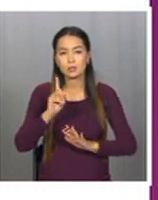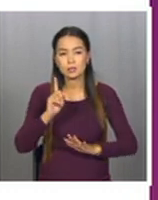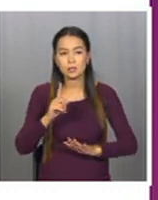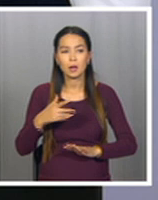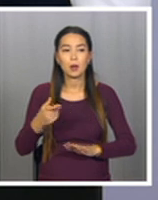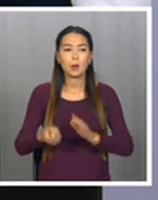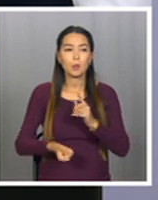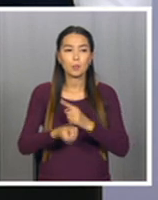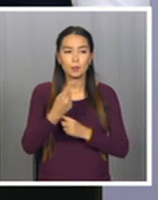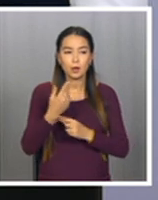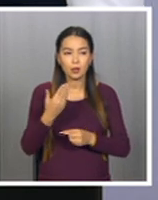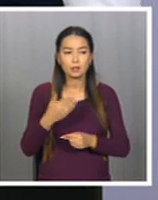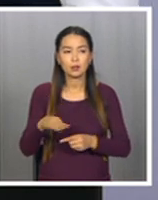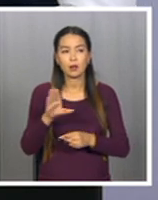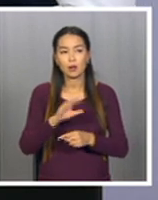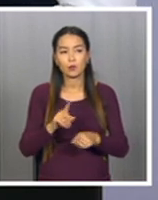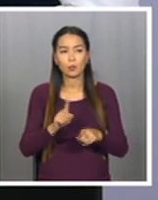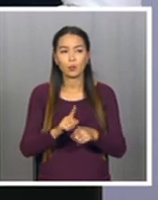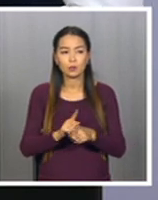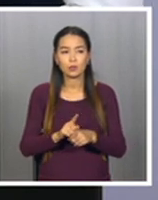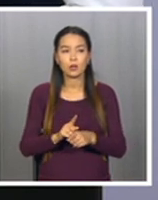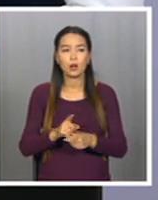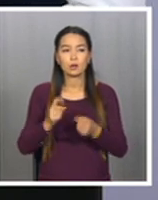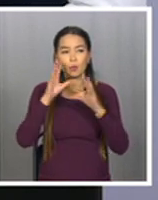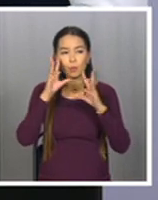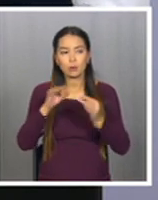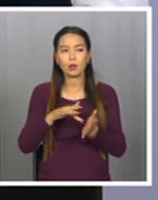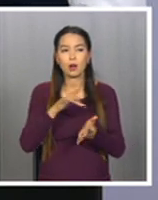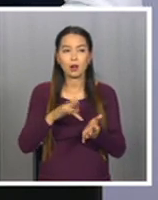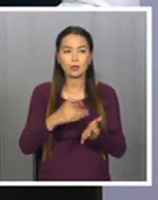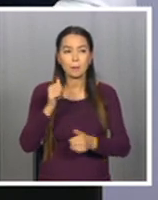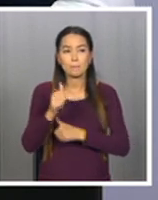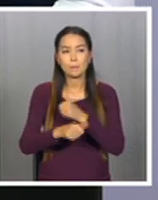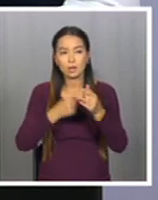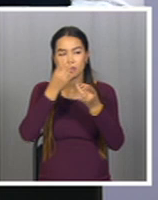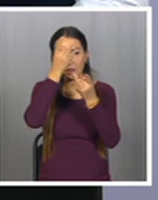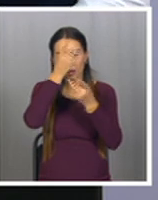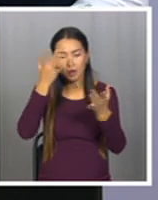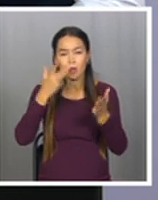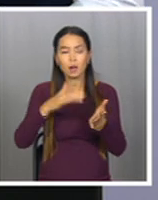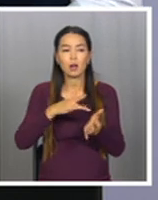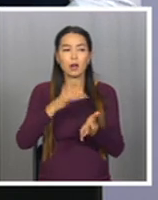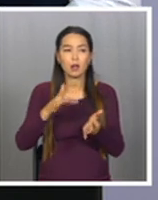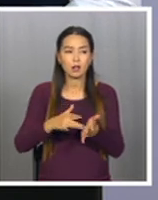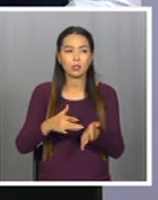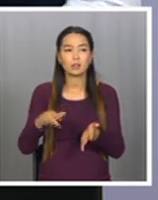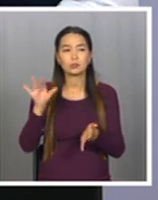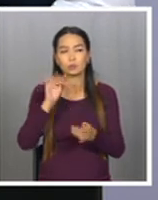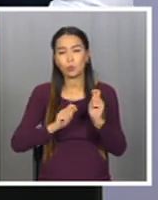болған қоныстар мен қалалар жұрттың материалдық мәдениетінде қалалық және көшпелік сипат араласты.